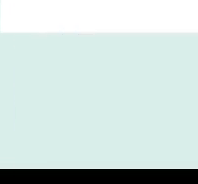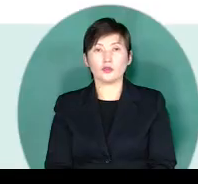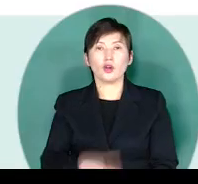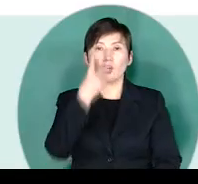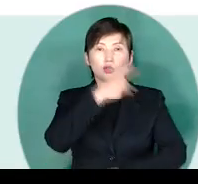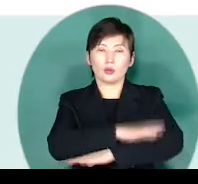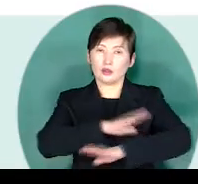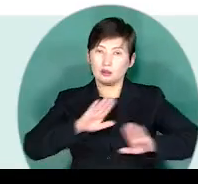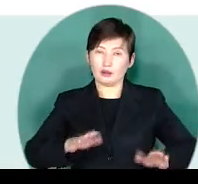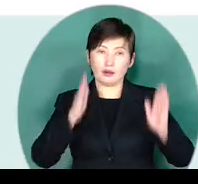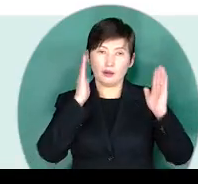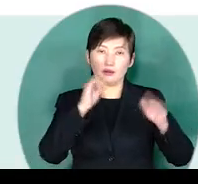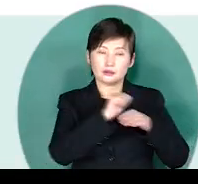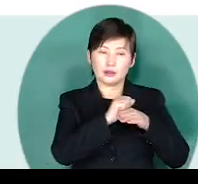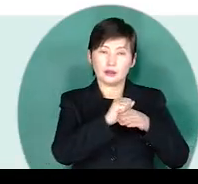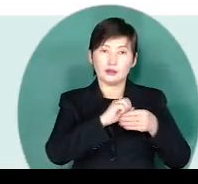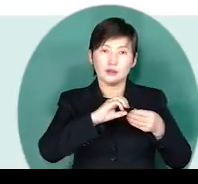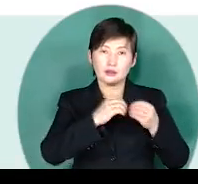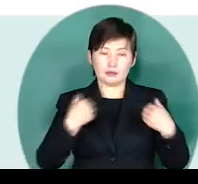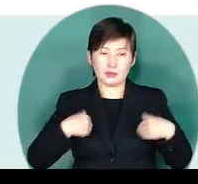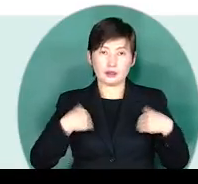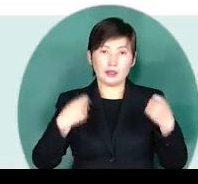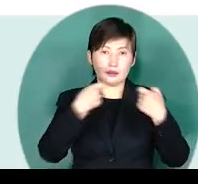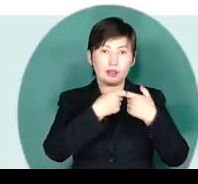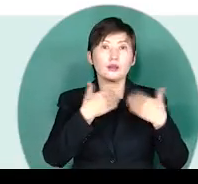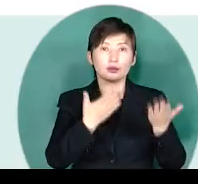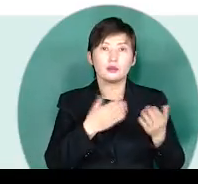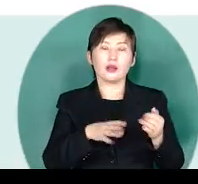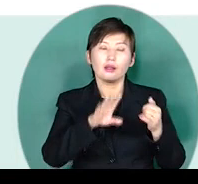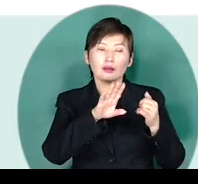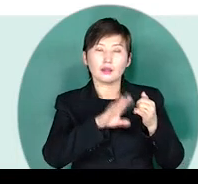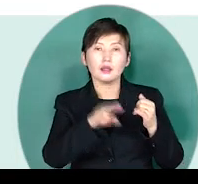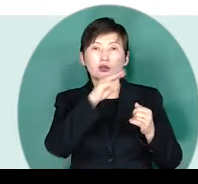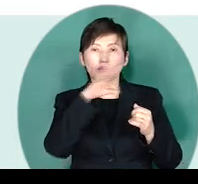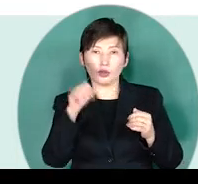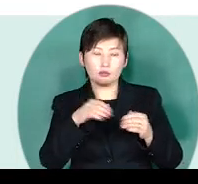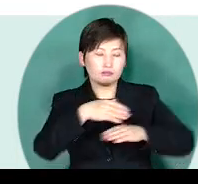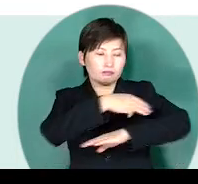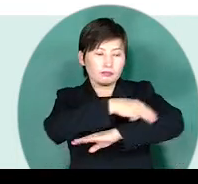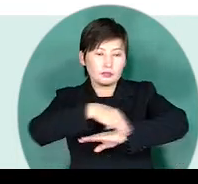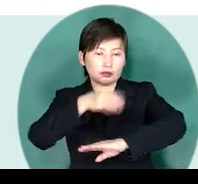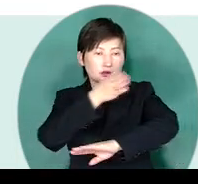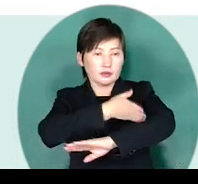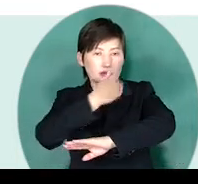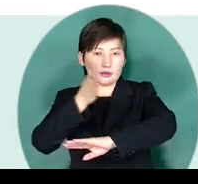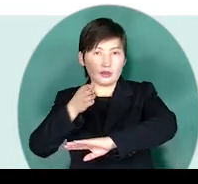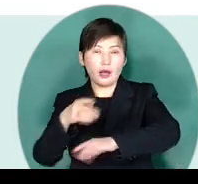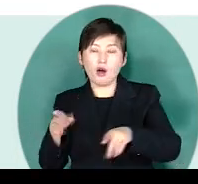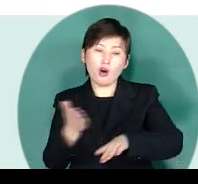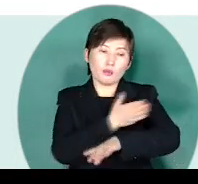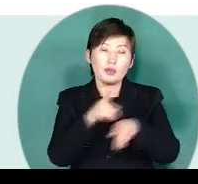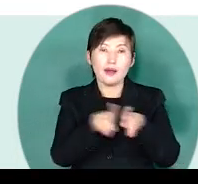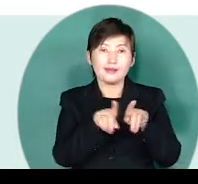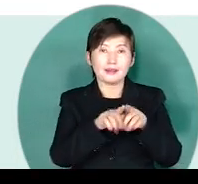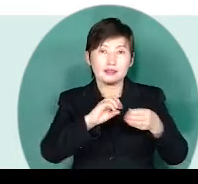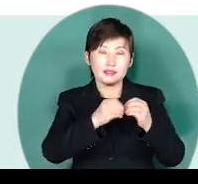За 2 дугаар ангийнхан даалгавраа багшийн хариутаа тулгая. Дараах таануудыг хуваарь тарчимдээ цэгээр тэмдэглэрэй гэсэн байна, тийм